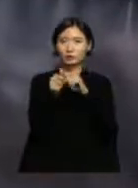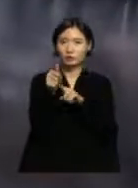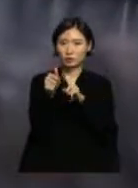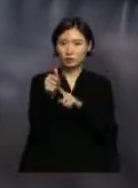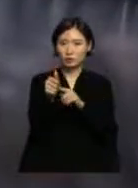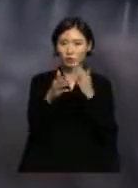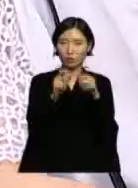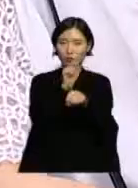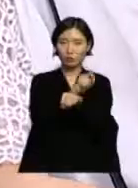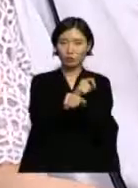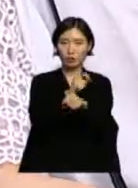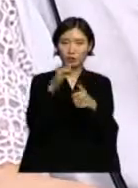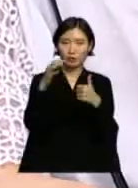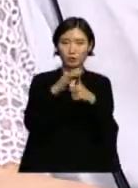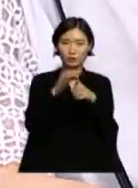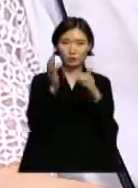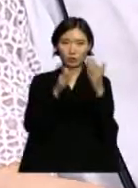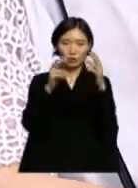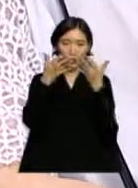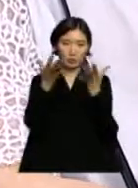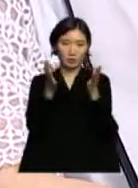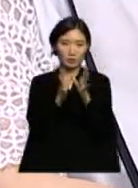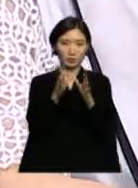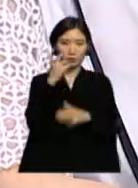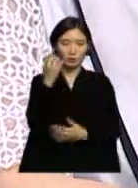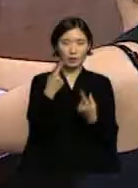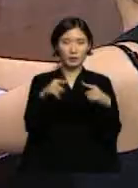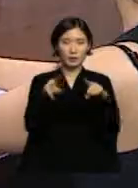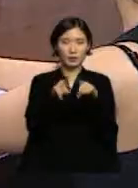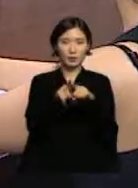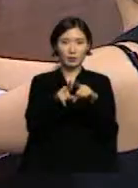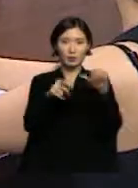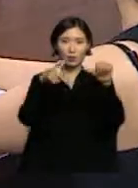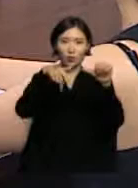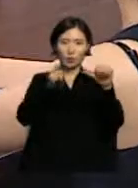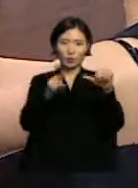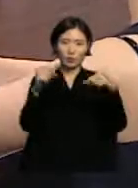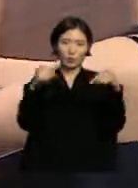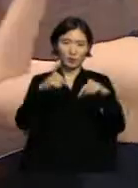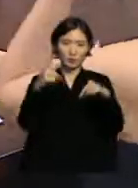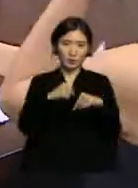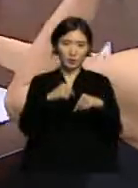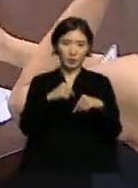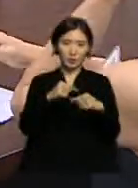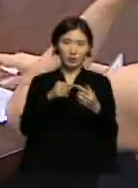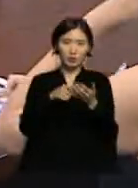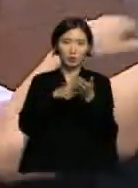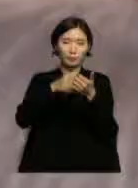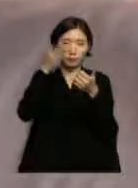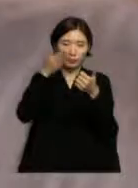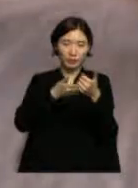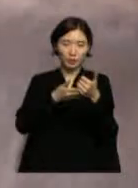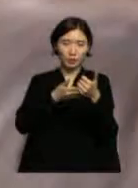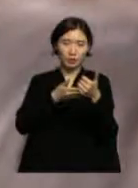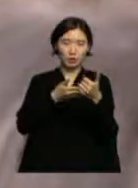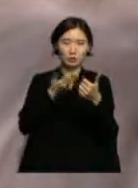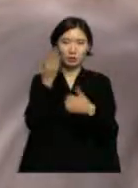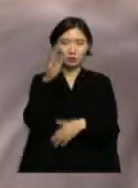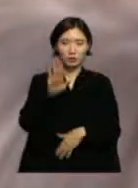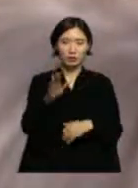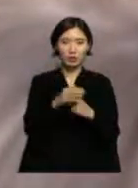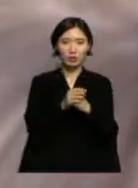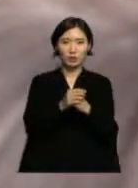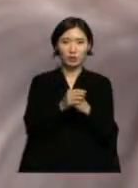공무원 연금관리공단과 학부모들이 함께하는 오자 협의체 구성을 제안했습니다. 하지만 협의체 또는